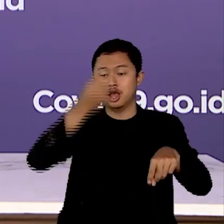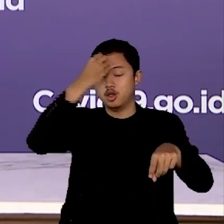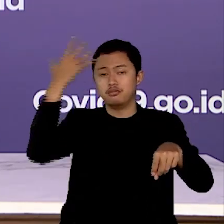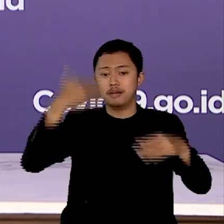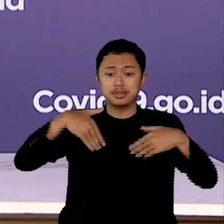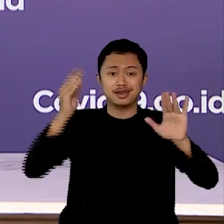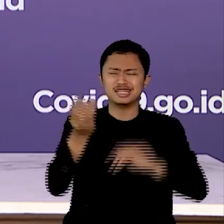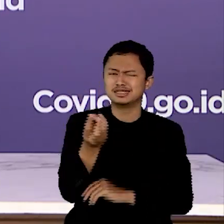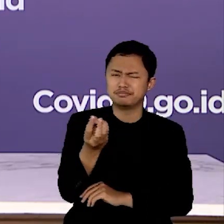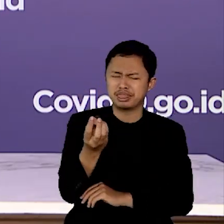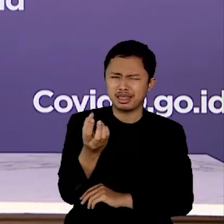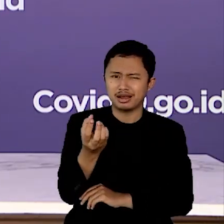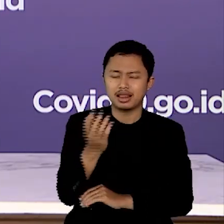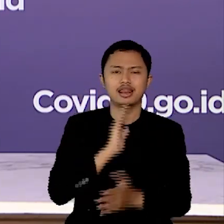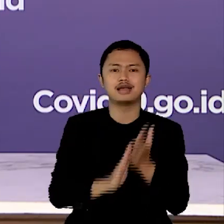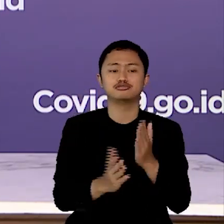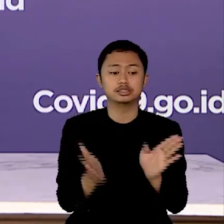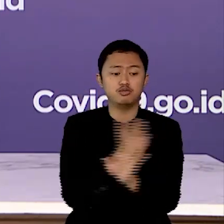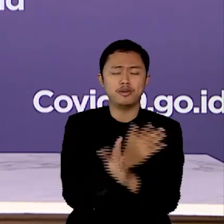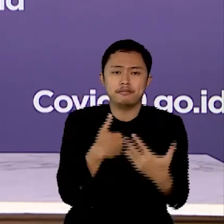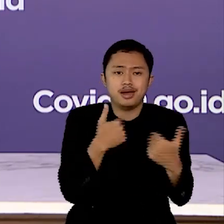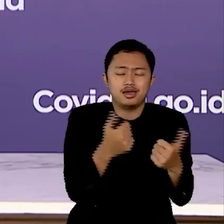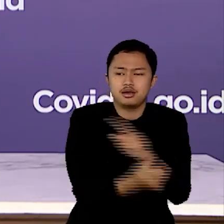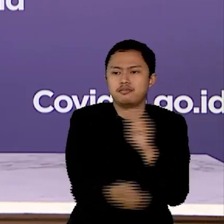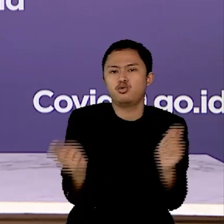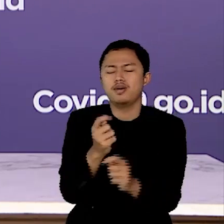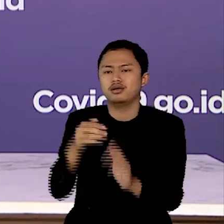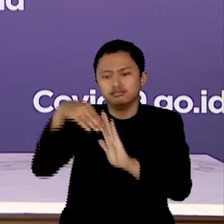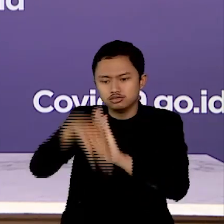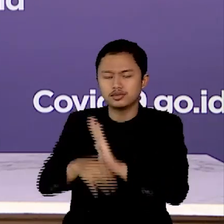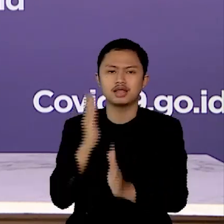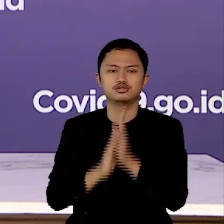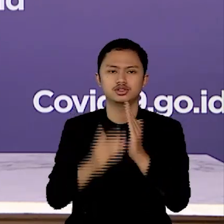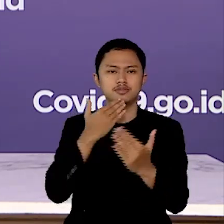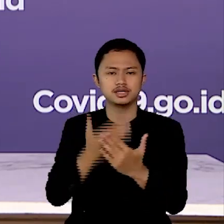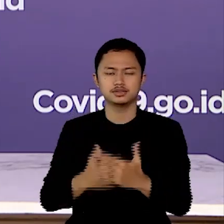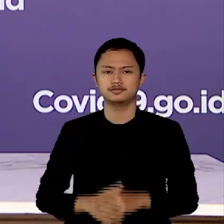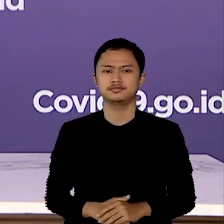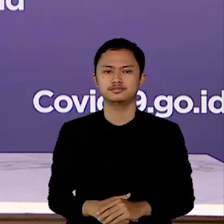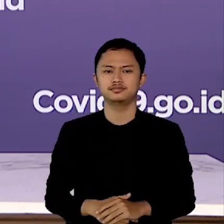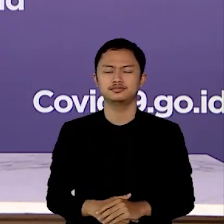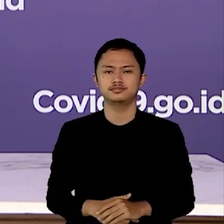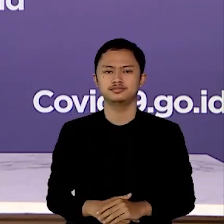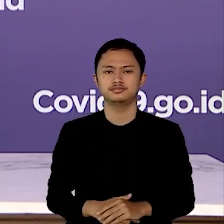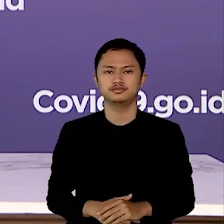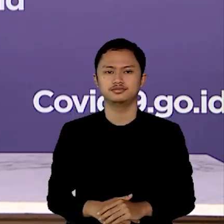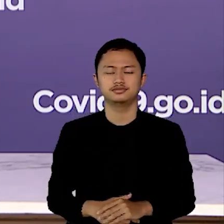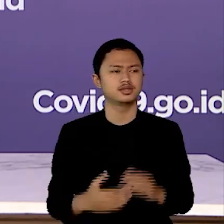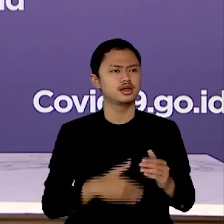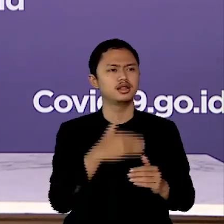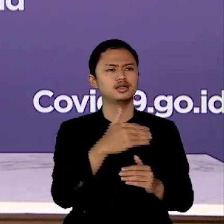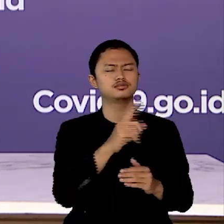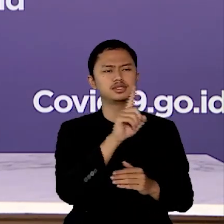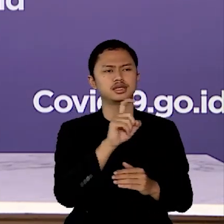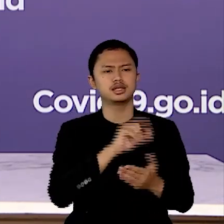sebentar saja maka kondisi yang baik dapat berubah dalam waktu yang singkat Terima kasih Pertanyaan selanjutnya